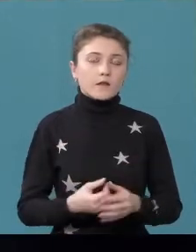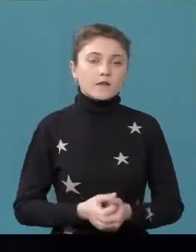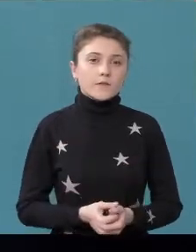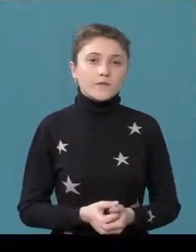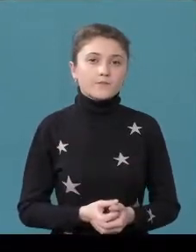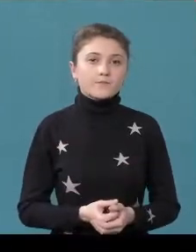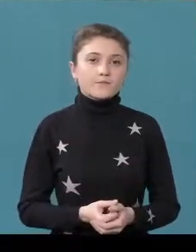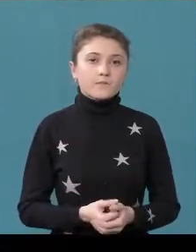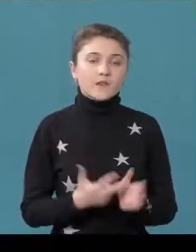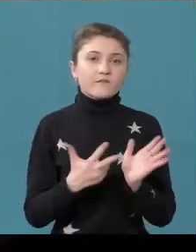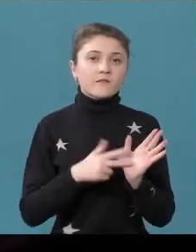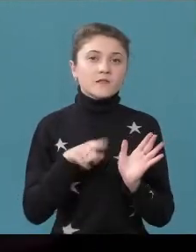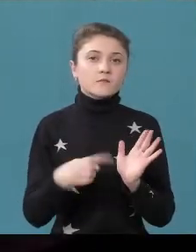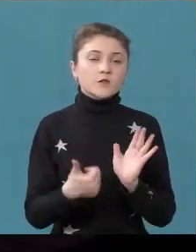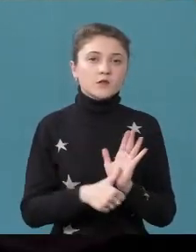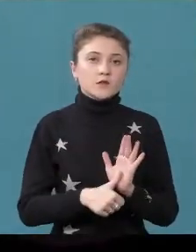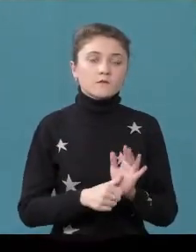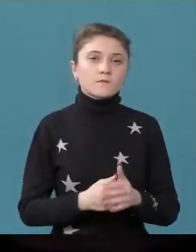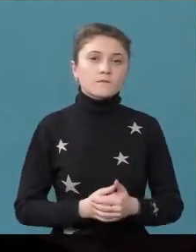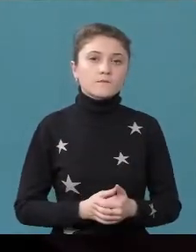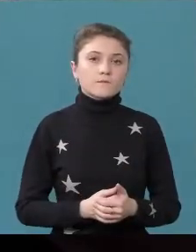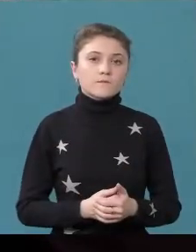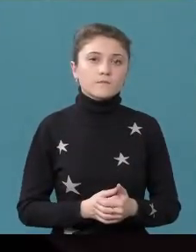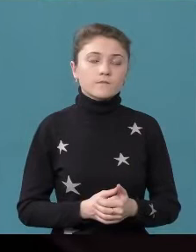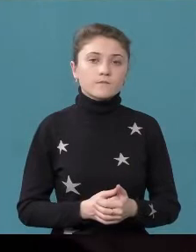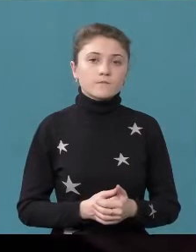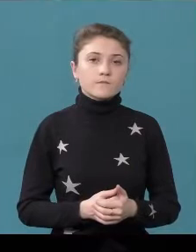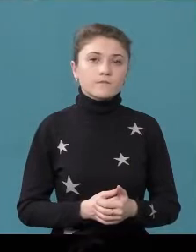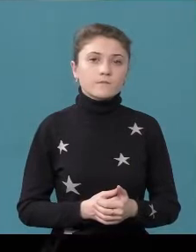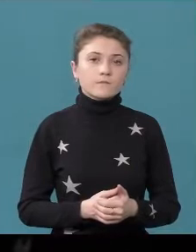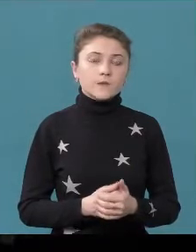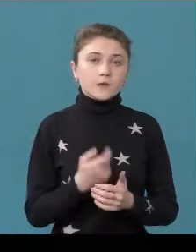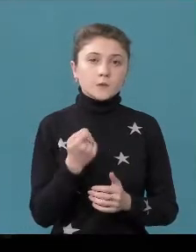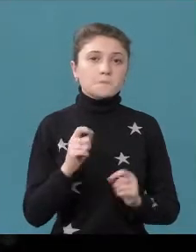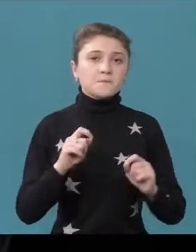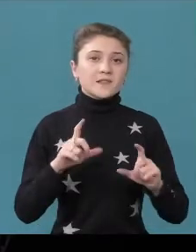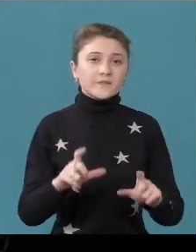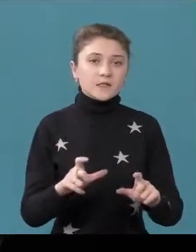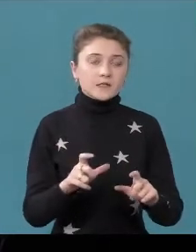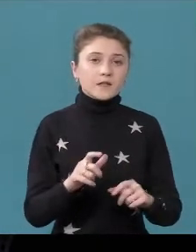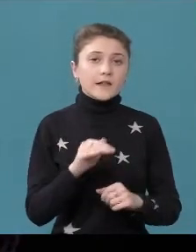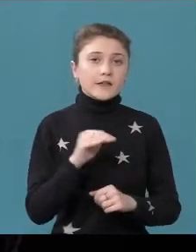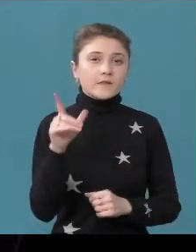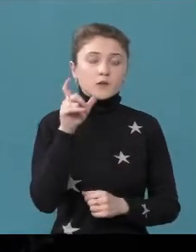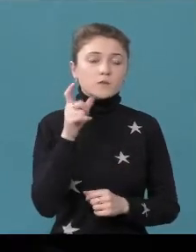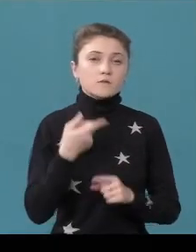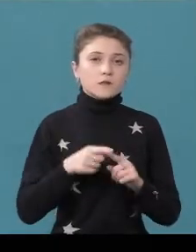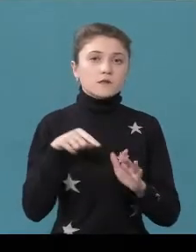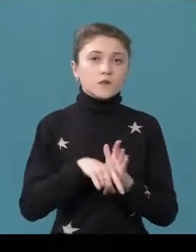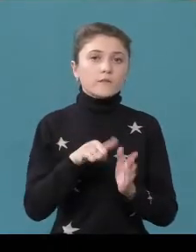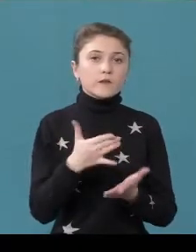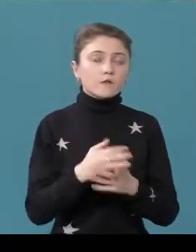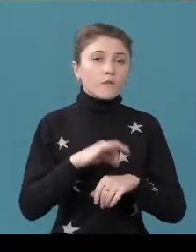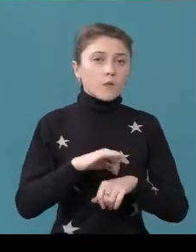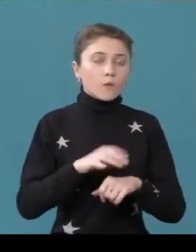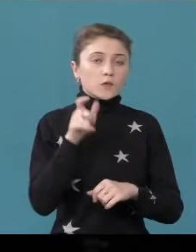Так, ваш результат. Скільки? 8,6. Це підвищений рівень глюкози в крові. Це свідчить про те, що у вас є цукровий діабет